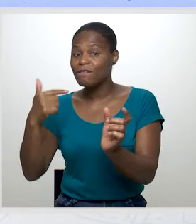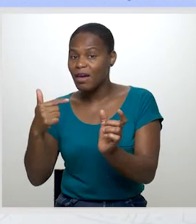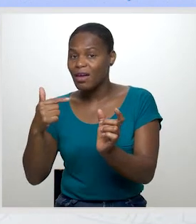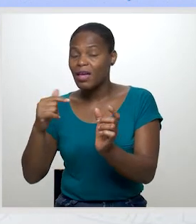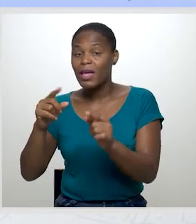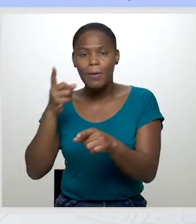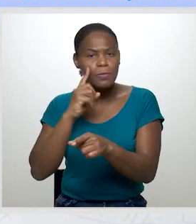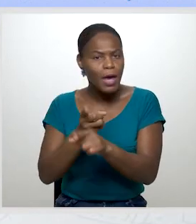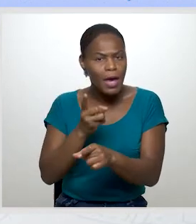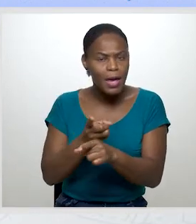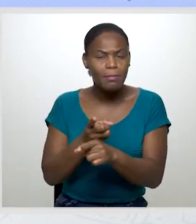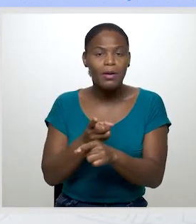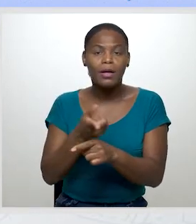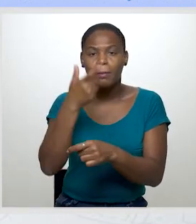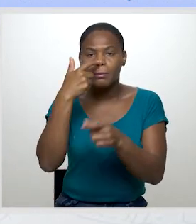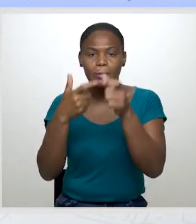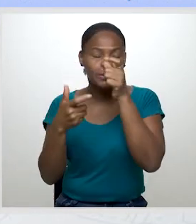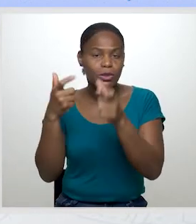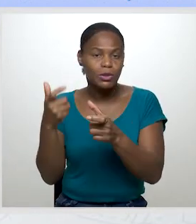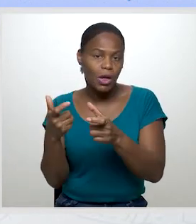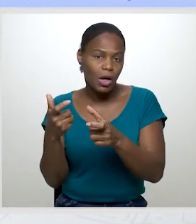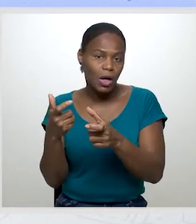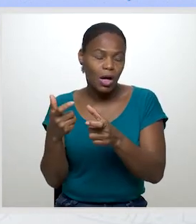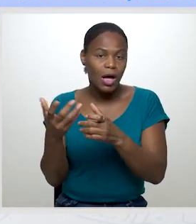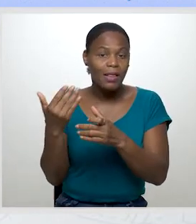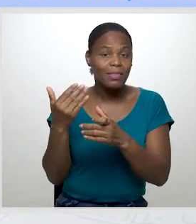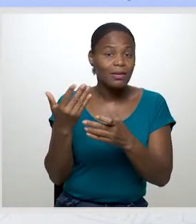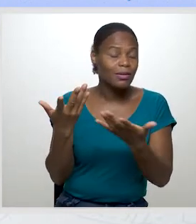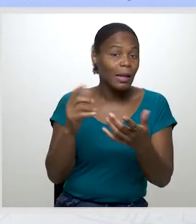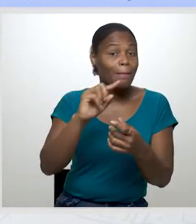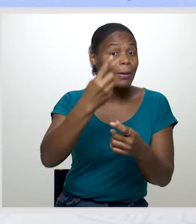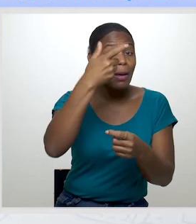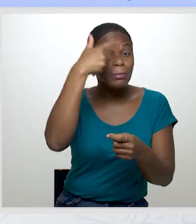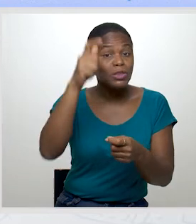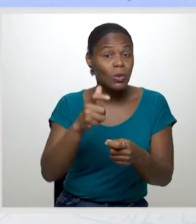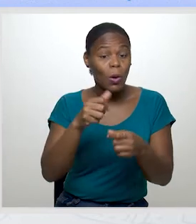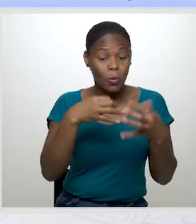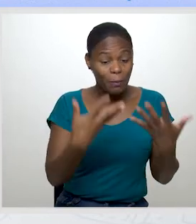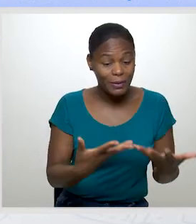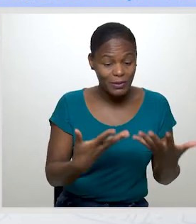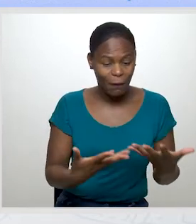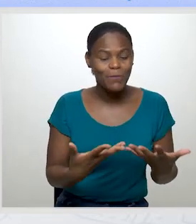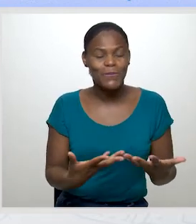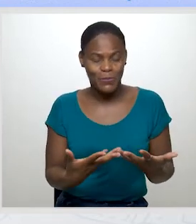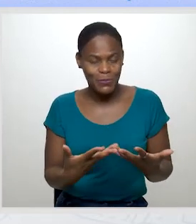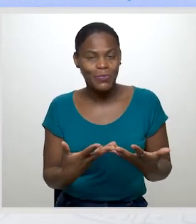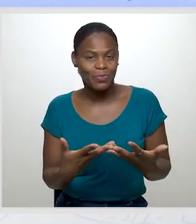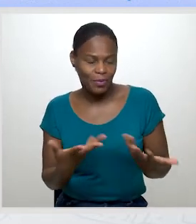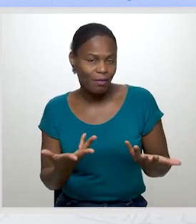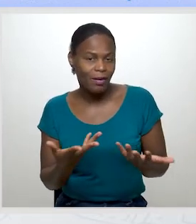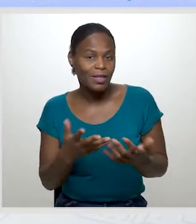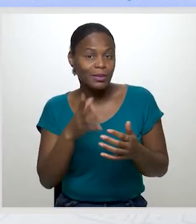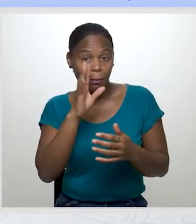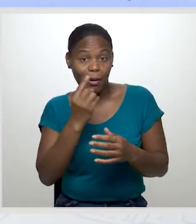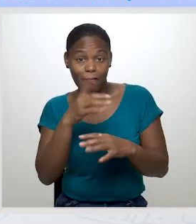la première personne du pluriel au présent. Ça veut dire quoi? Ça veut dire que pour conjuguer un verbe à l'imparfait, tu as besoin